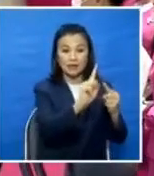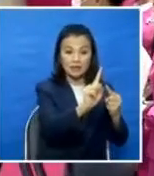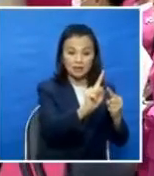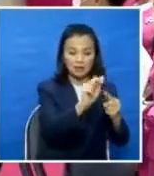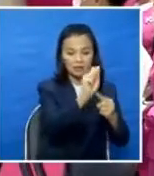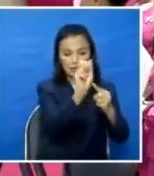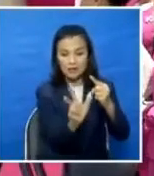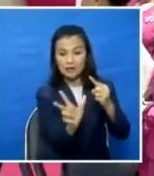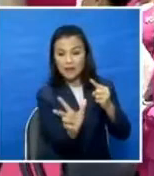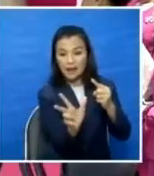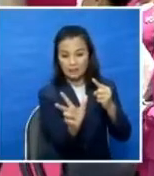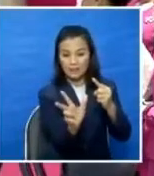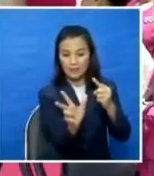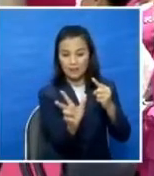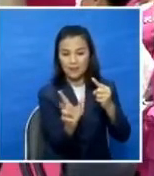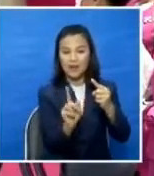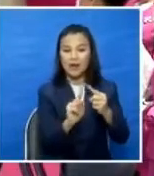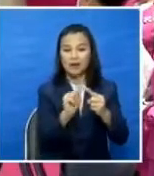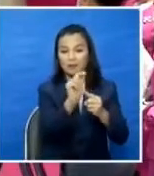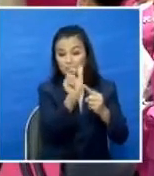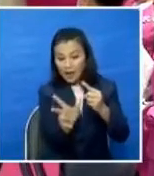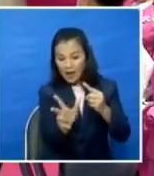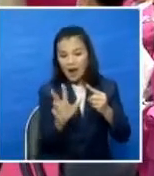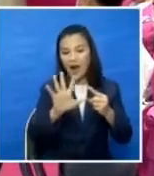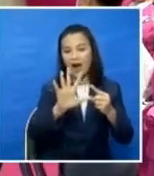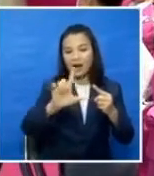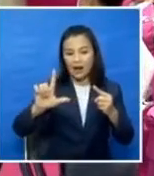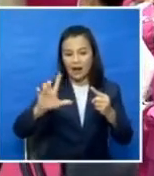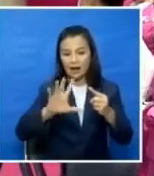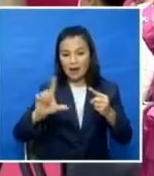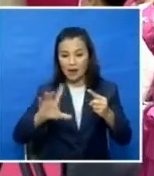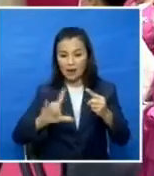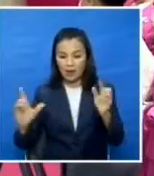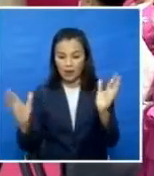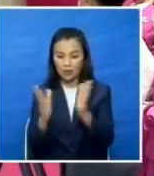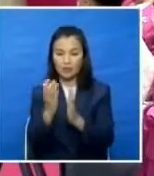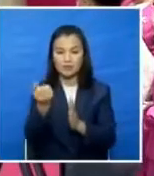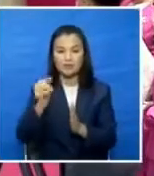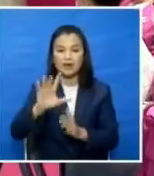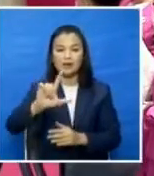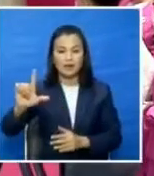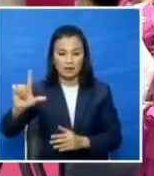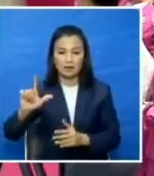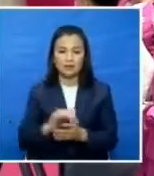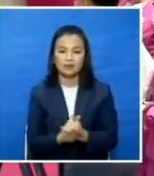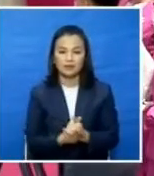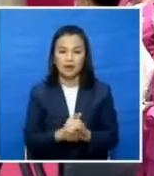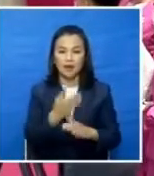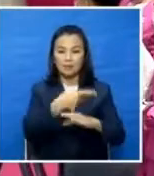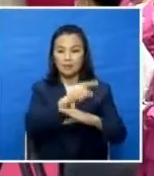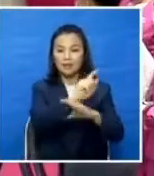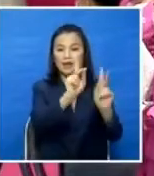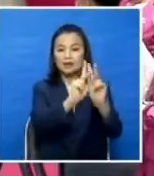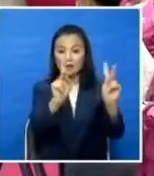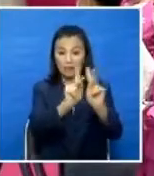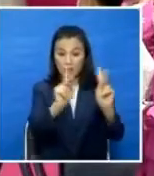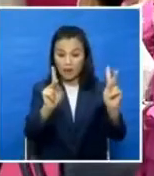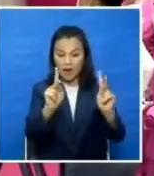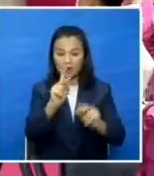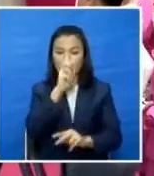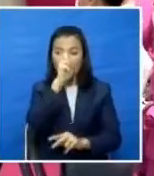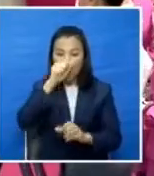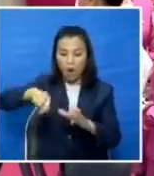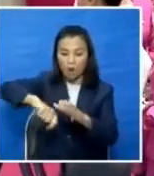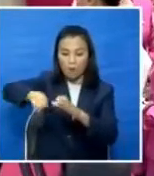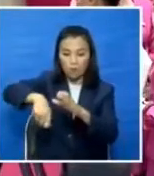ครั้ง3อันดับอันดับละ5ล้านบาทรวมเป็นเงิน15ล้านบาทโดยประธานกรรมการจะเป็นผู้สุ่มตักลูกบอล